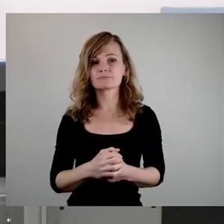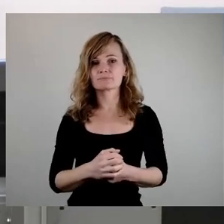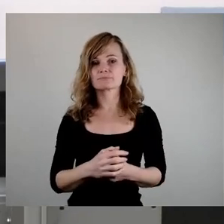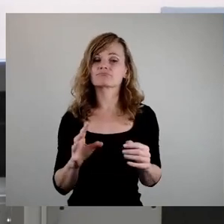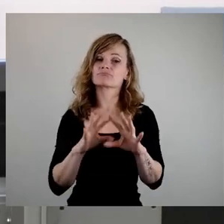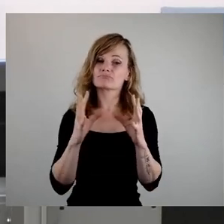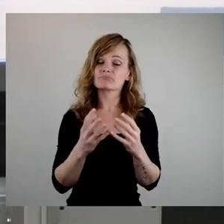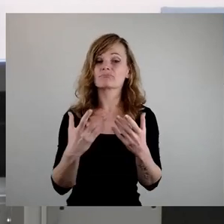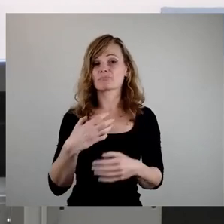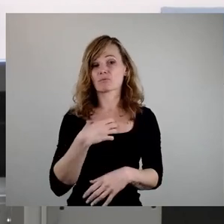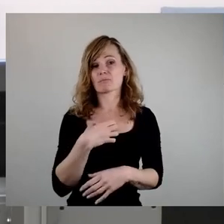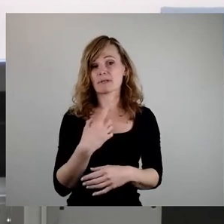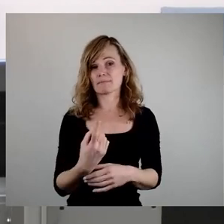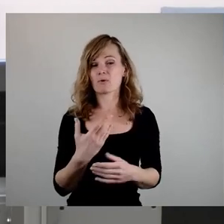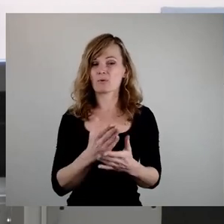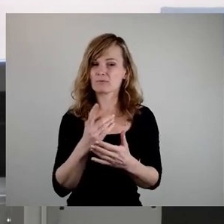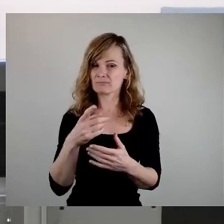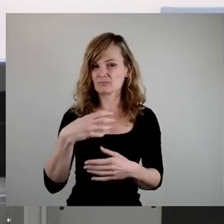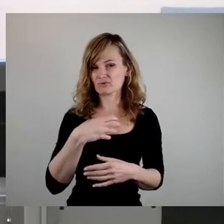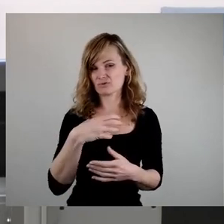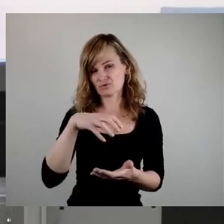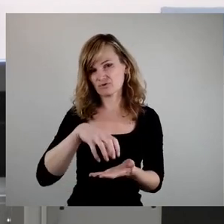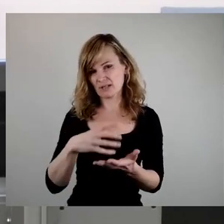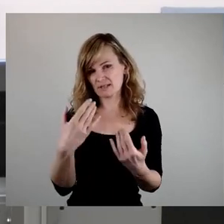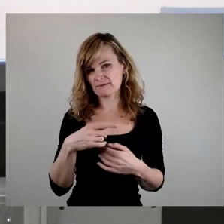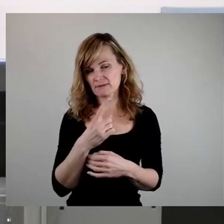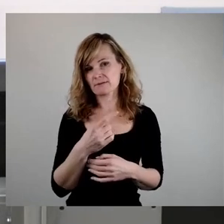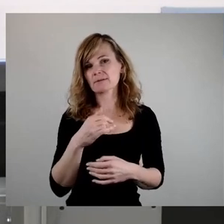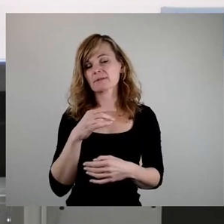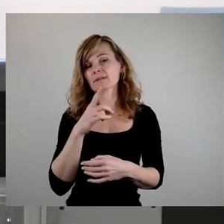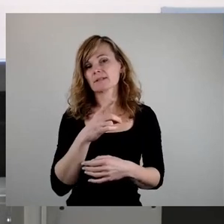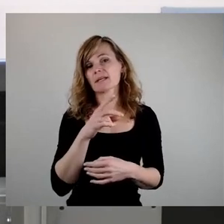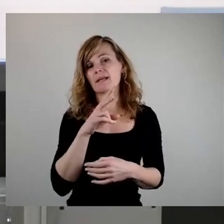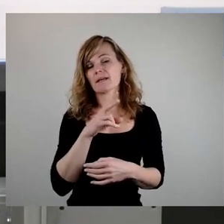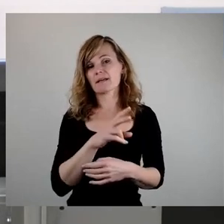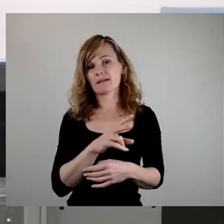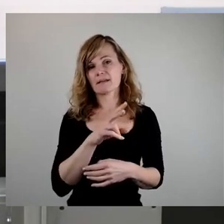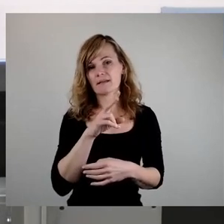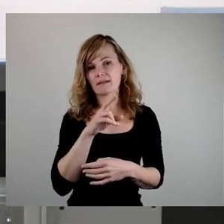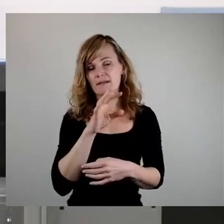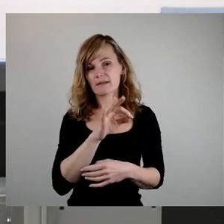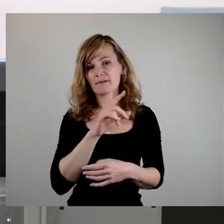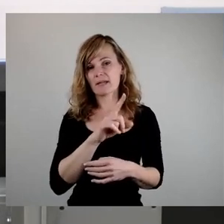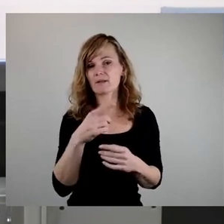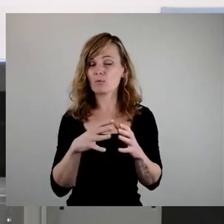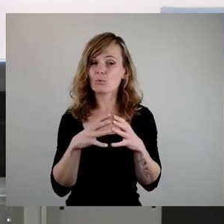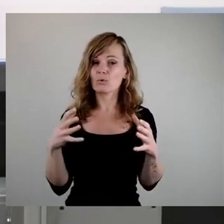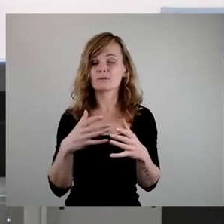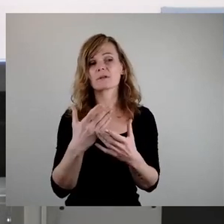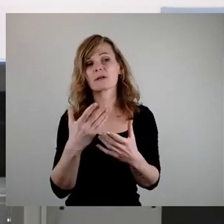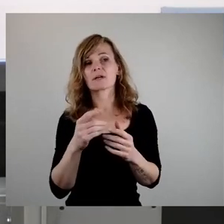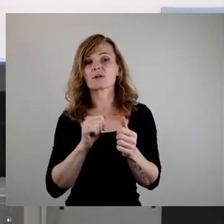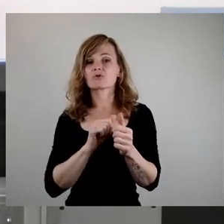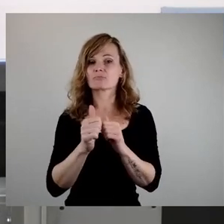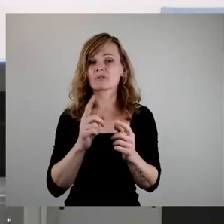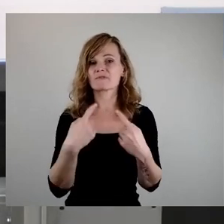Problem, das war mal, glaube ich, auch nochmal in der Stadt, als da die DFL auch dann die größeren Sportvereine angehalten hat, auch nach diesem